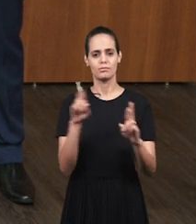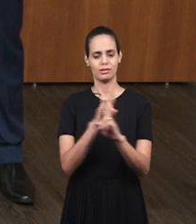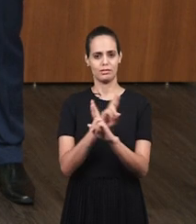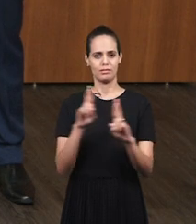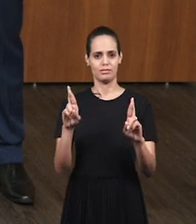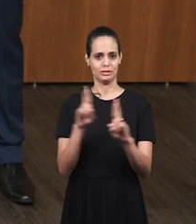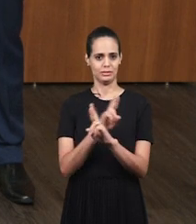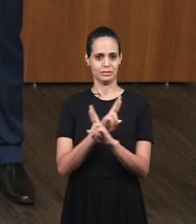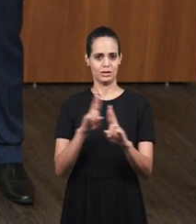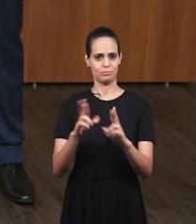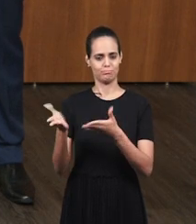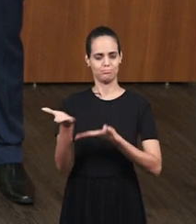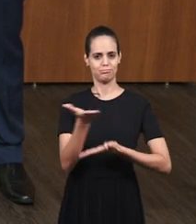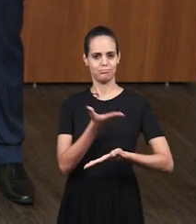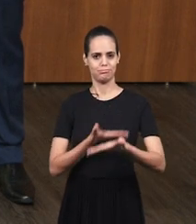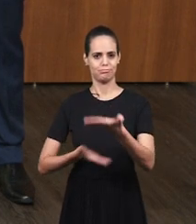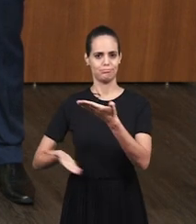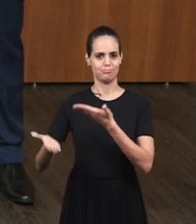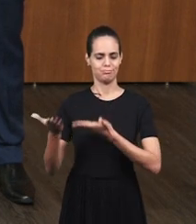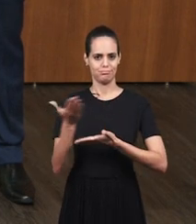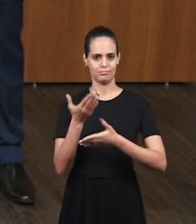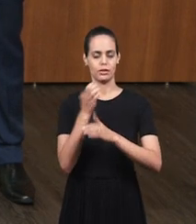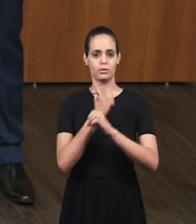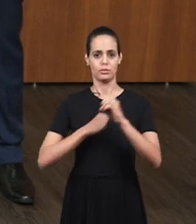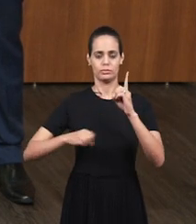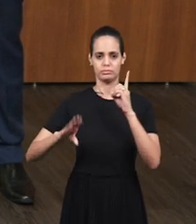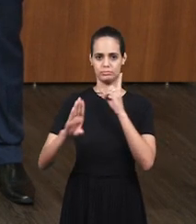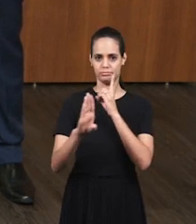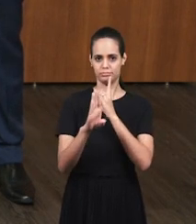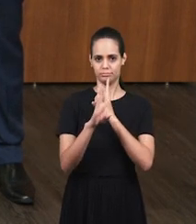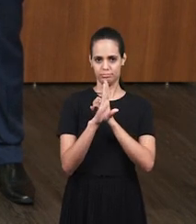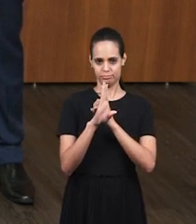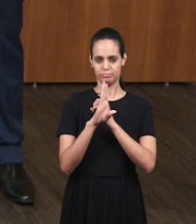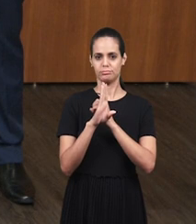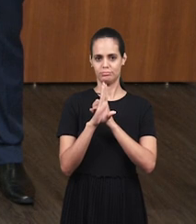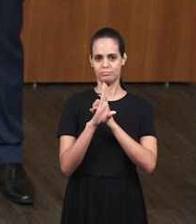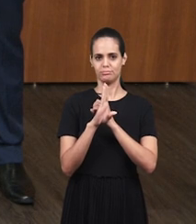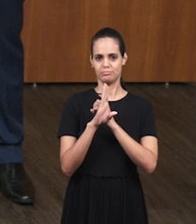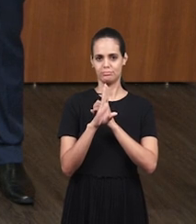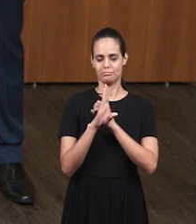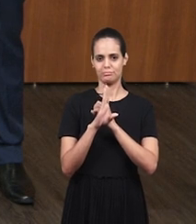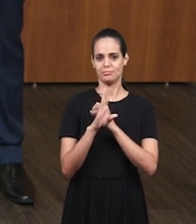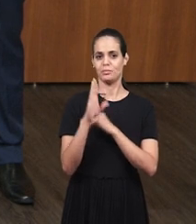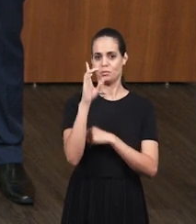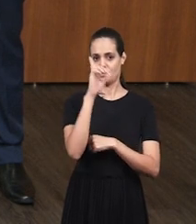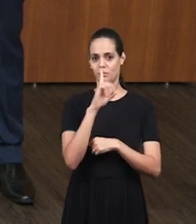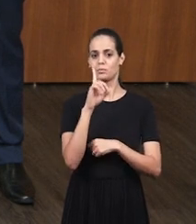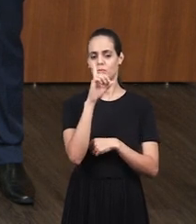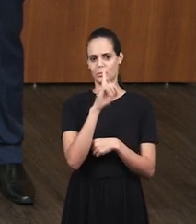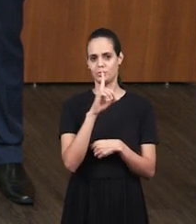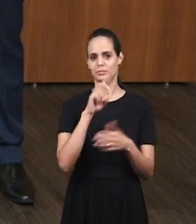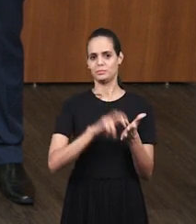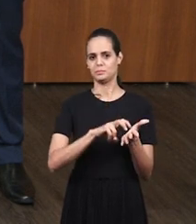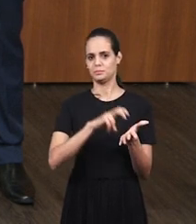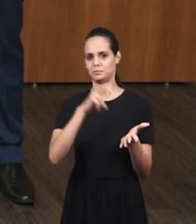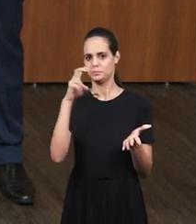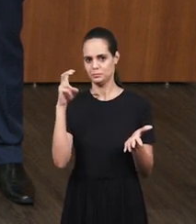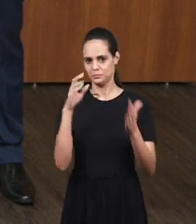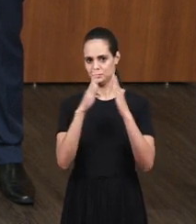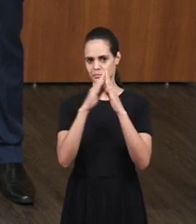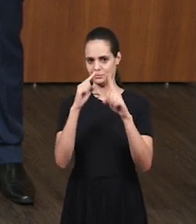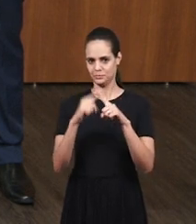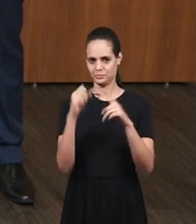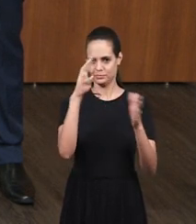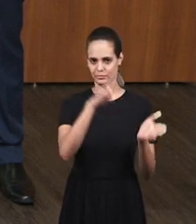Seigneur Jésus vient. Alléluia. Amen. Il y a une interaction de ce tableau, les sons